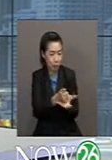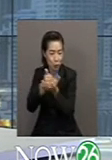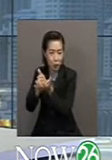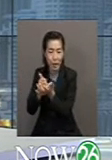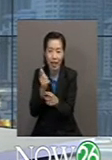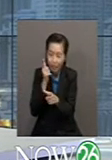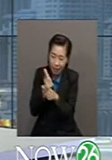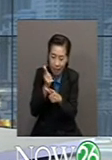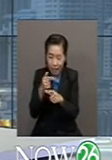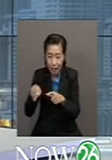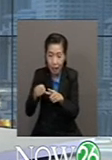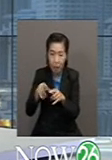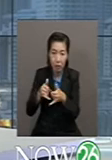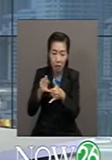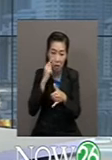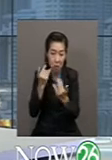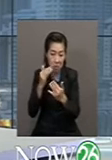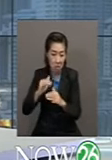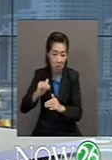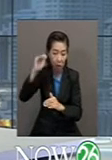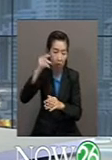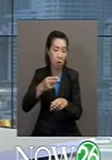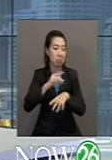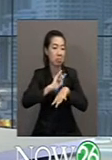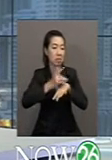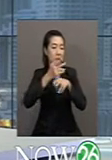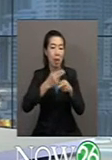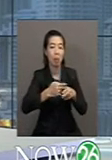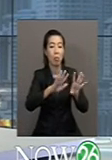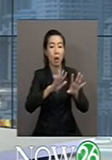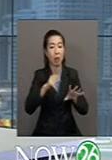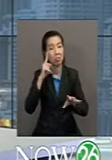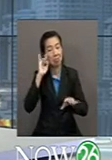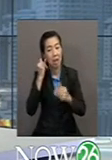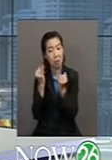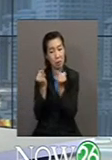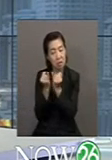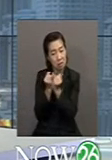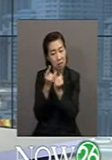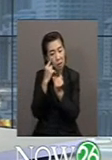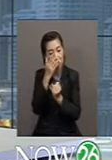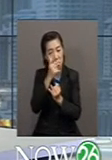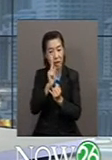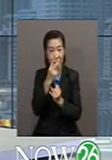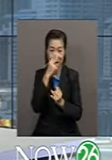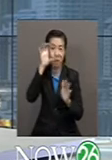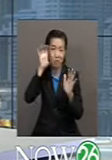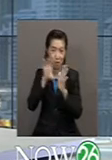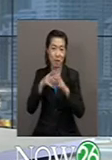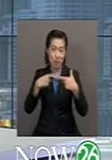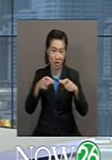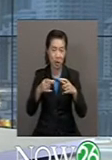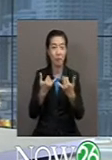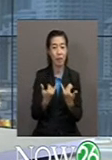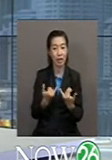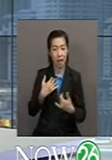นกันถ้าเกิดลูกข้างตัวนี้โตขึ้นไปสุดท้ายต้องปล่อยกลับคืนธรรมชาติมิตรภาพระหว่างคนและข้างงดงามขนาดไหนติดตามชมครับ